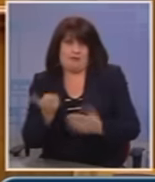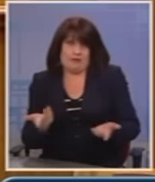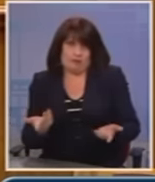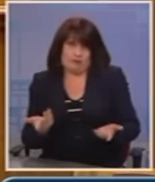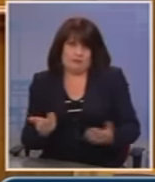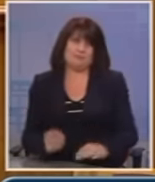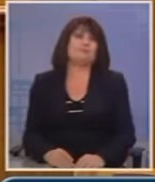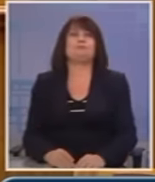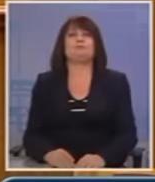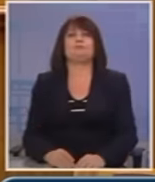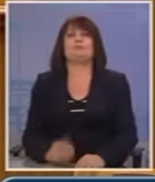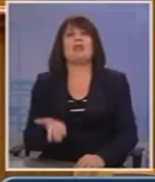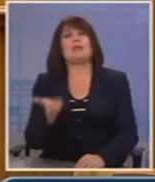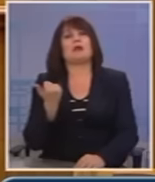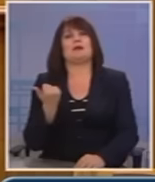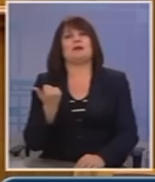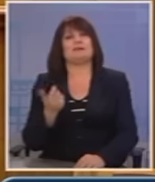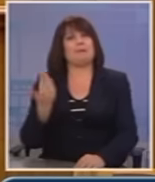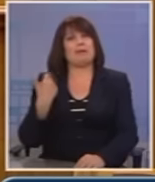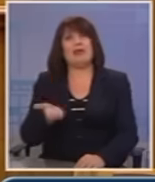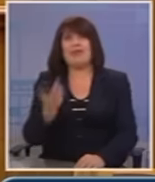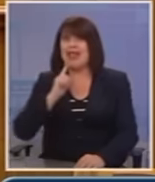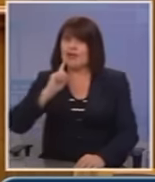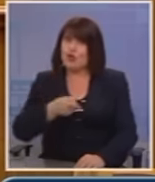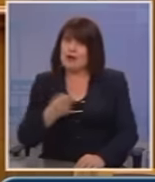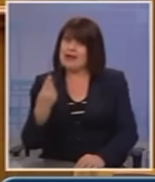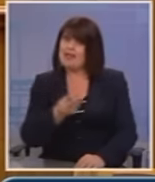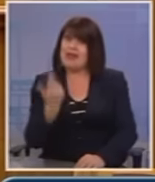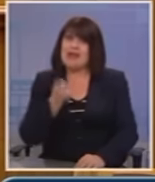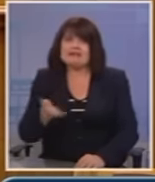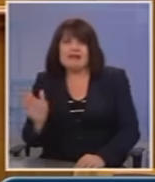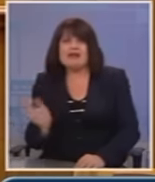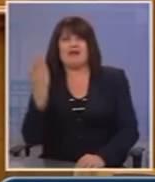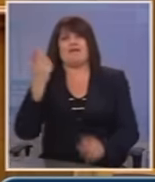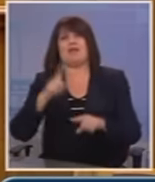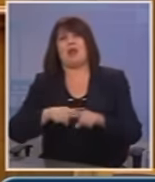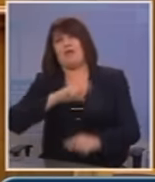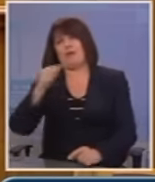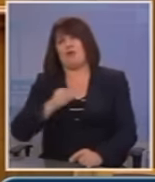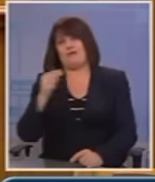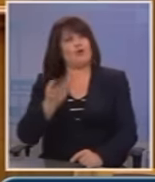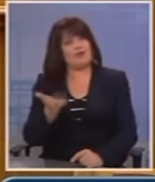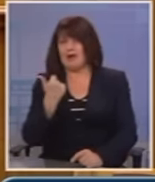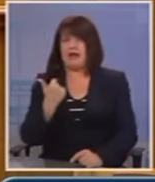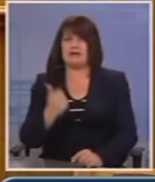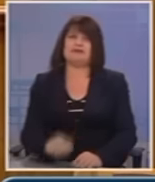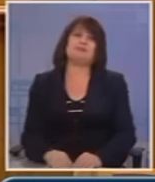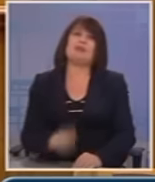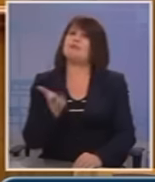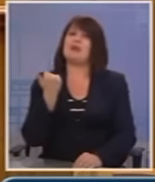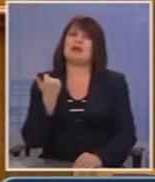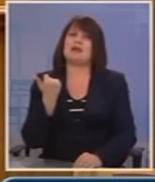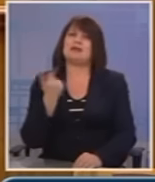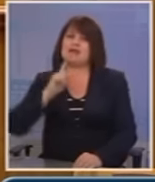Δεν είχατε και δεν έχετε την εντολή για την έξοδο της Ελλάδας από το ευρώ. Δεν είχατε και δεν